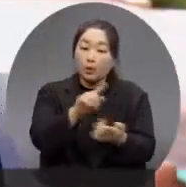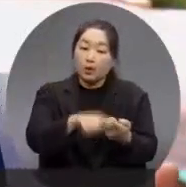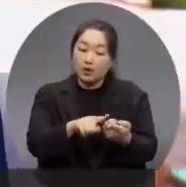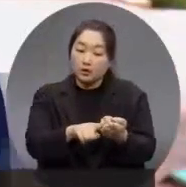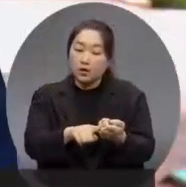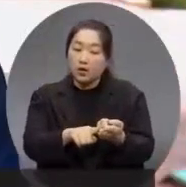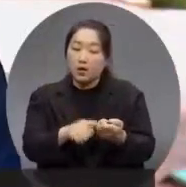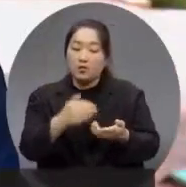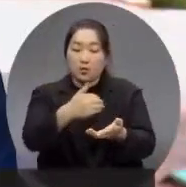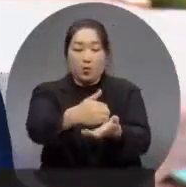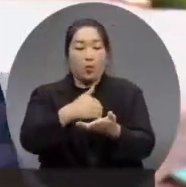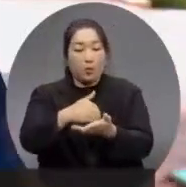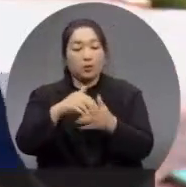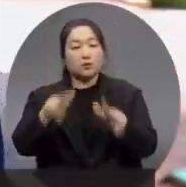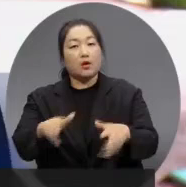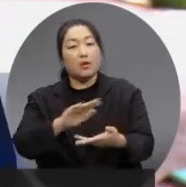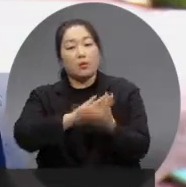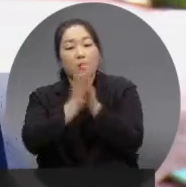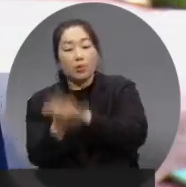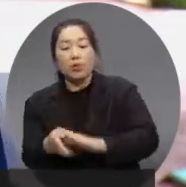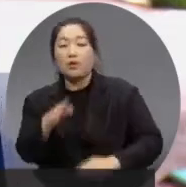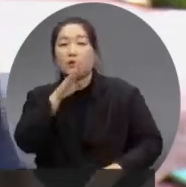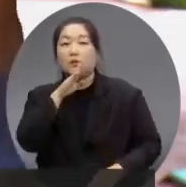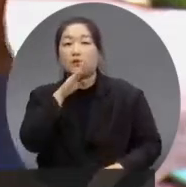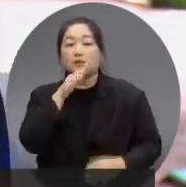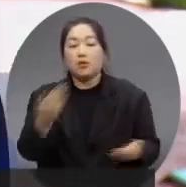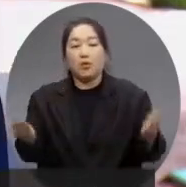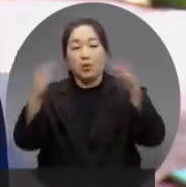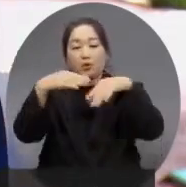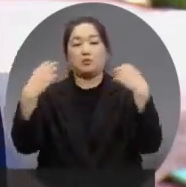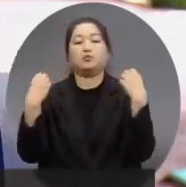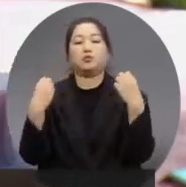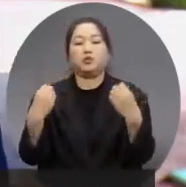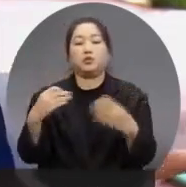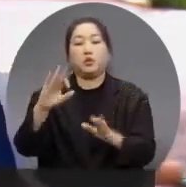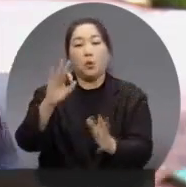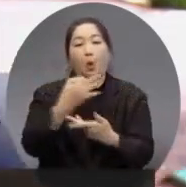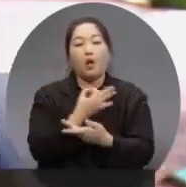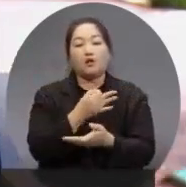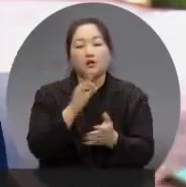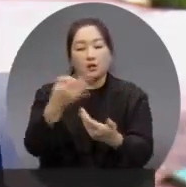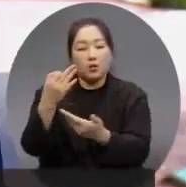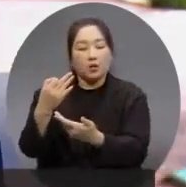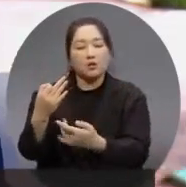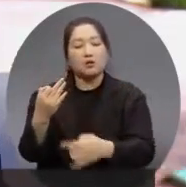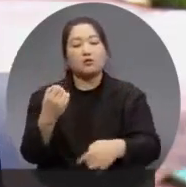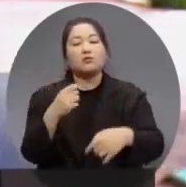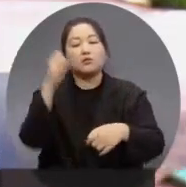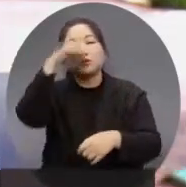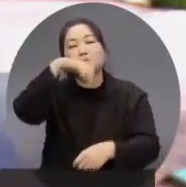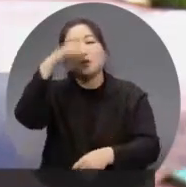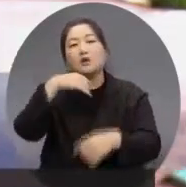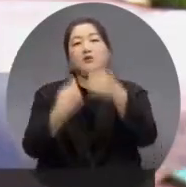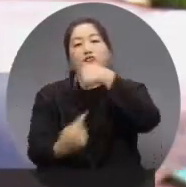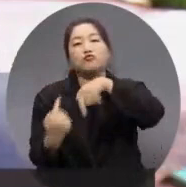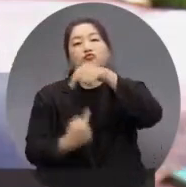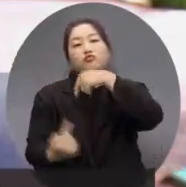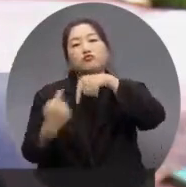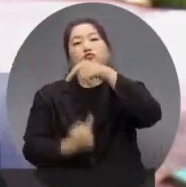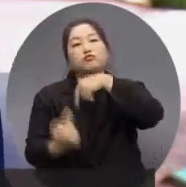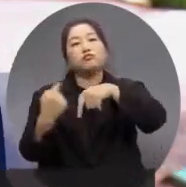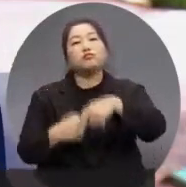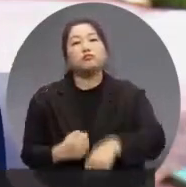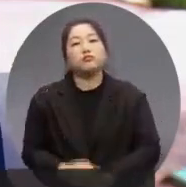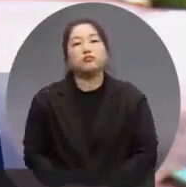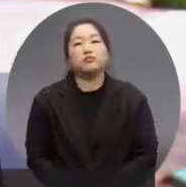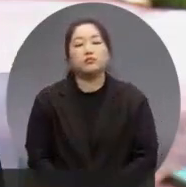요구가 지금 지나와서는 굉장히 달라져야 되는데 그냥 건물 유지 그리고 인건비를 통해서 그냥 운영되고